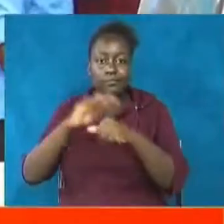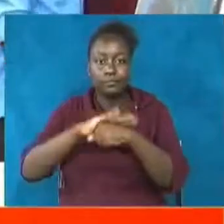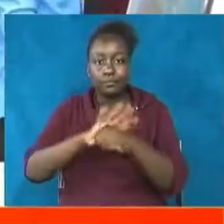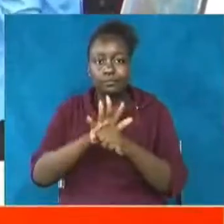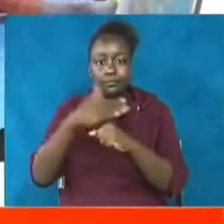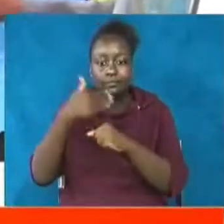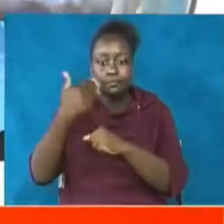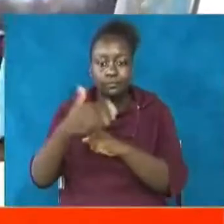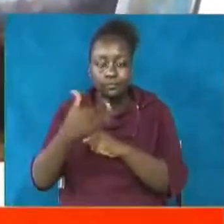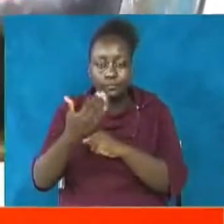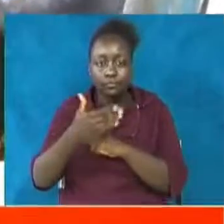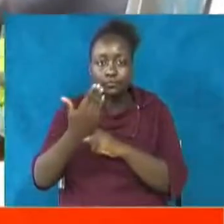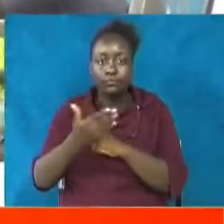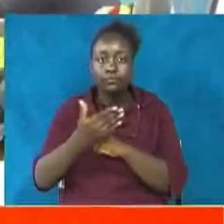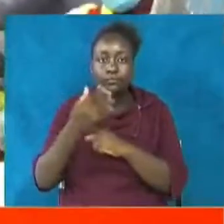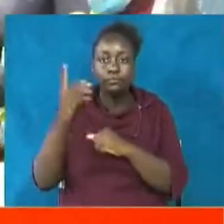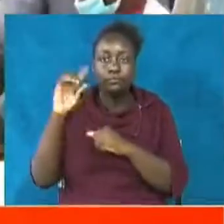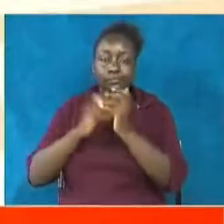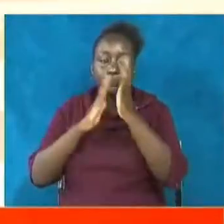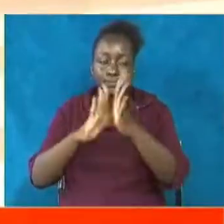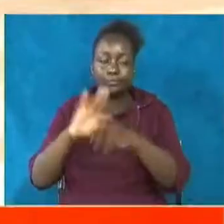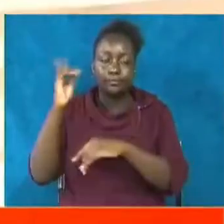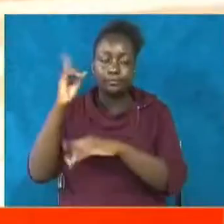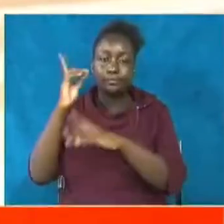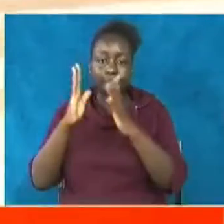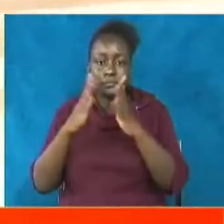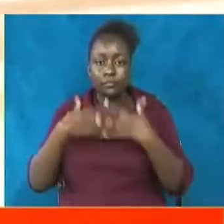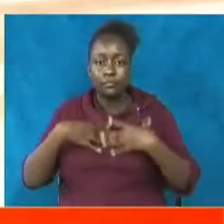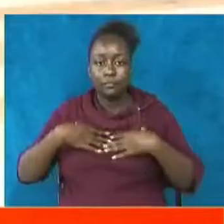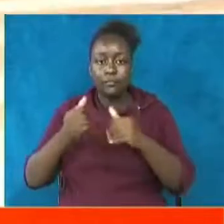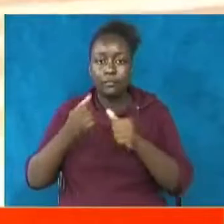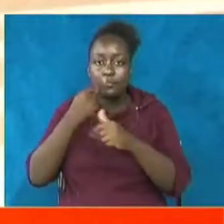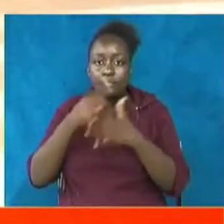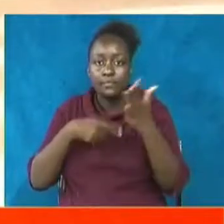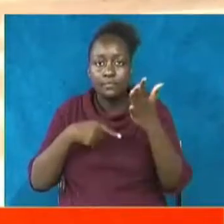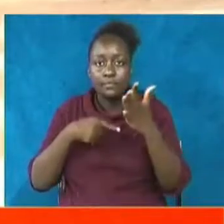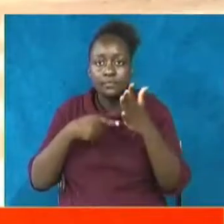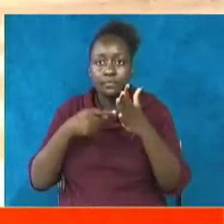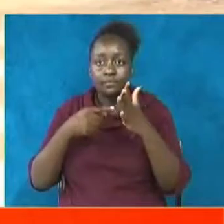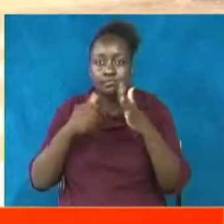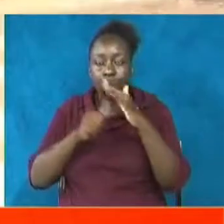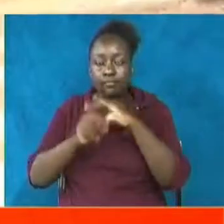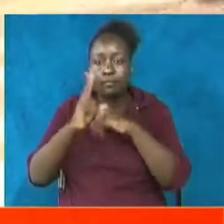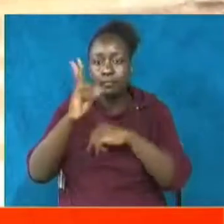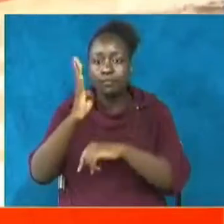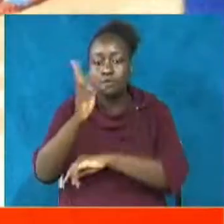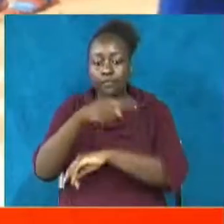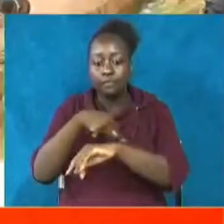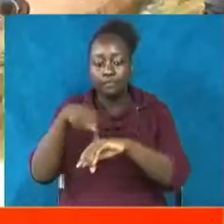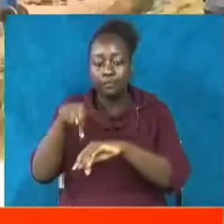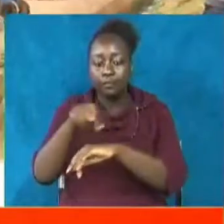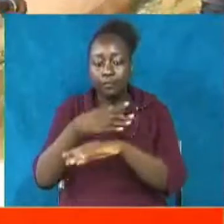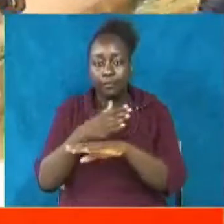kila siku, katibu mkuu wa wizara ya afya Mutahi Kagwe alifichua kwamba katika saa 24 zilizopita,